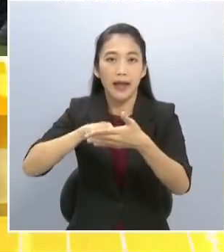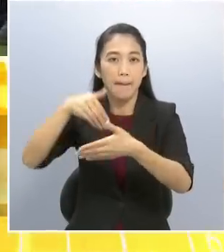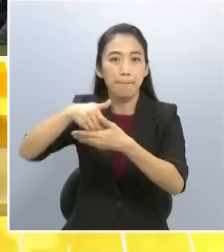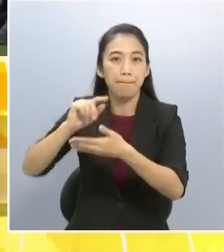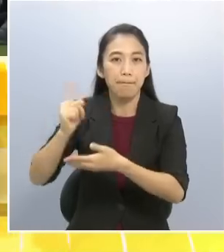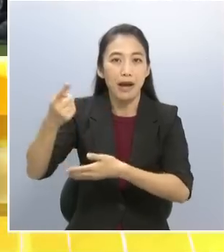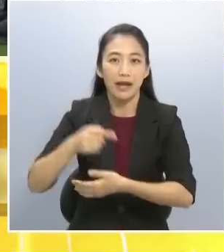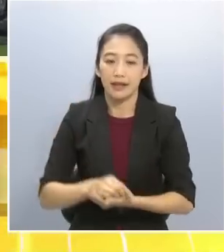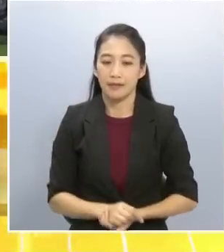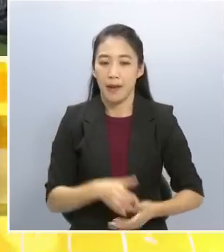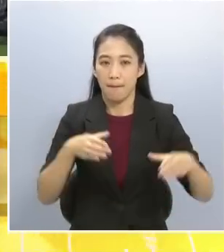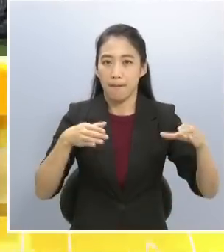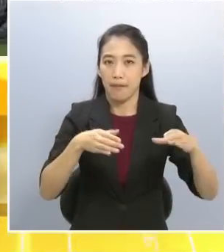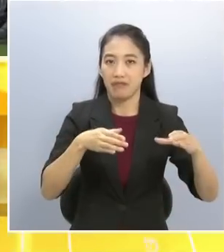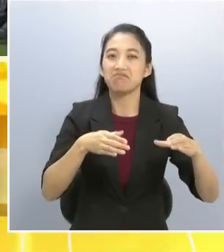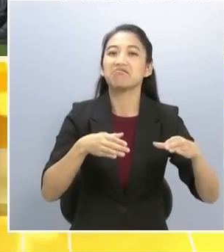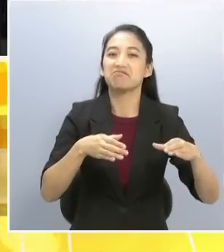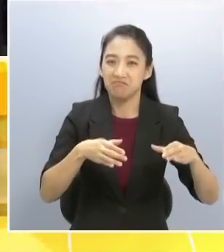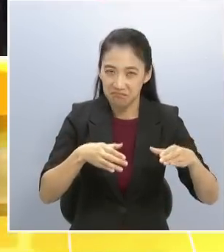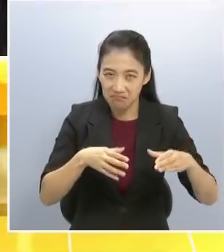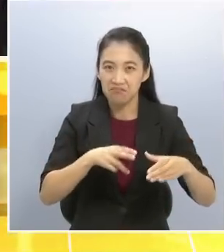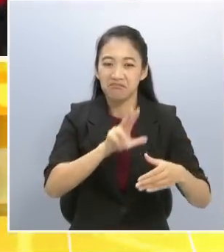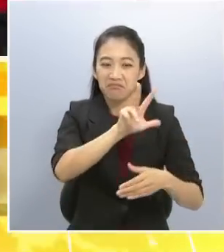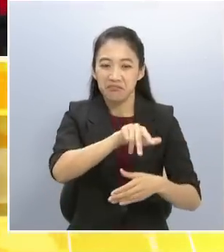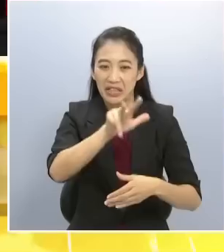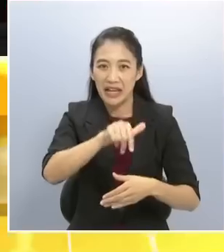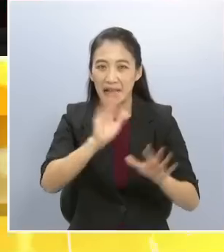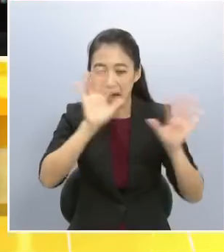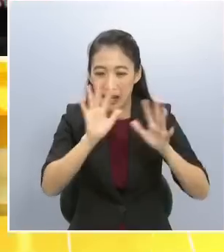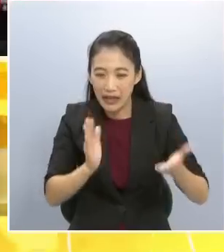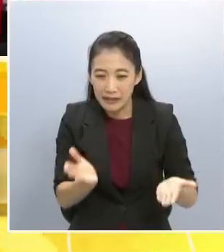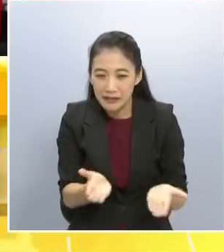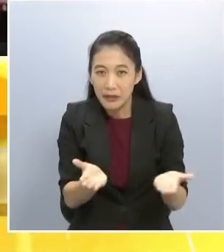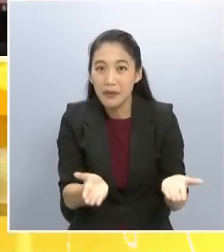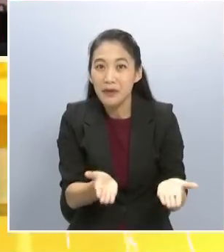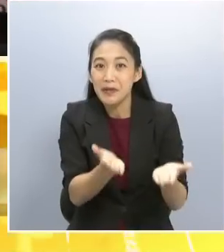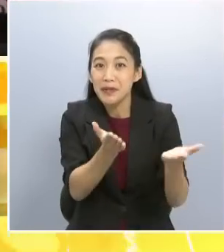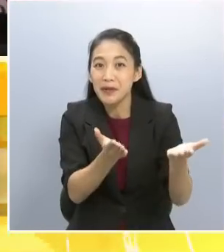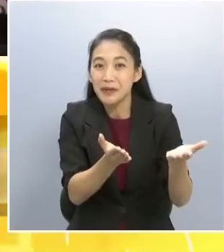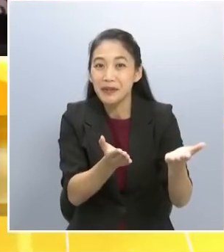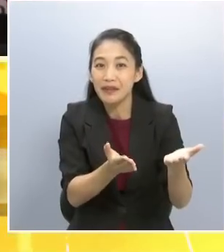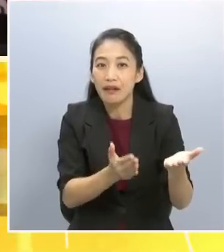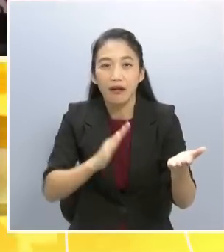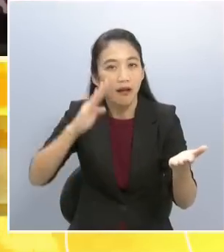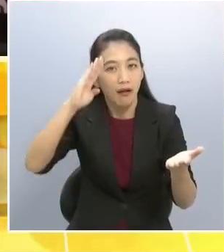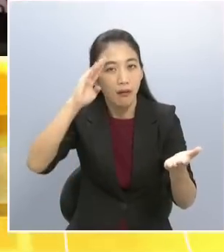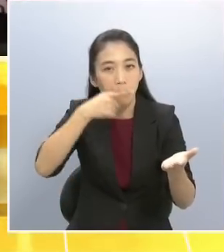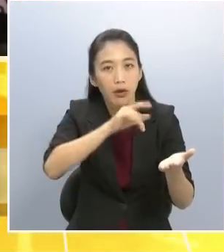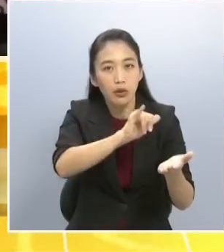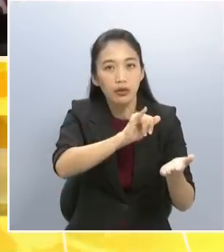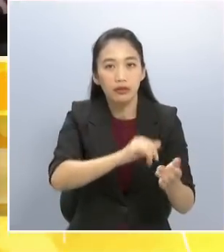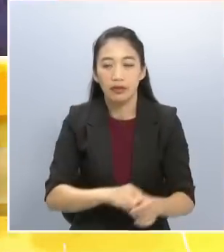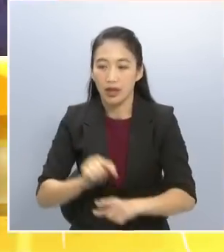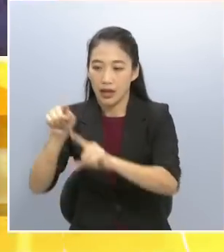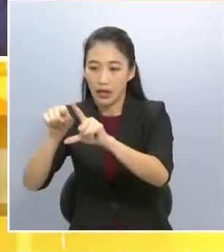คือพระอนุรักษ์ฝ่ายลุงตู่เลยฮะก้าวไกลคือพักอีกขั้วนึงเลยนี่ข่าวนี้น่าสนใจ